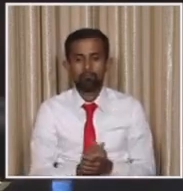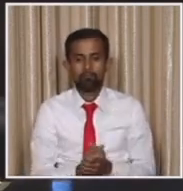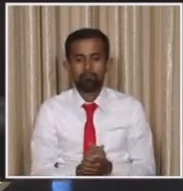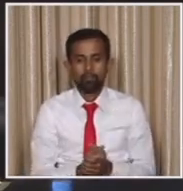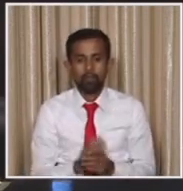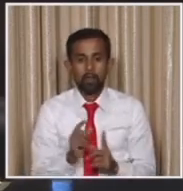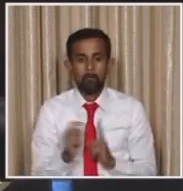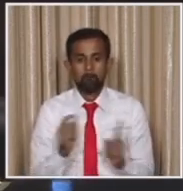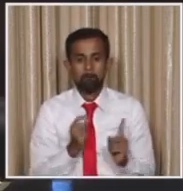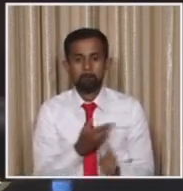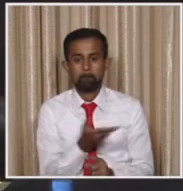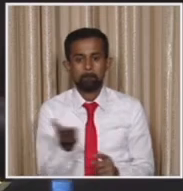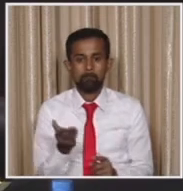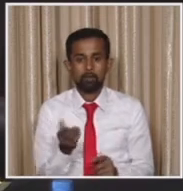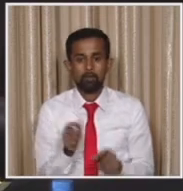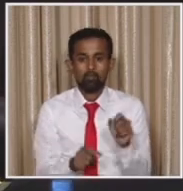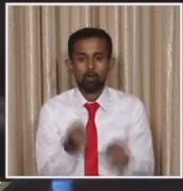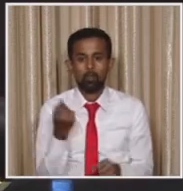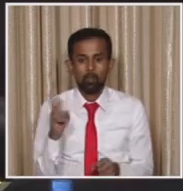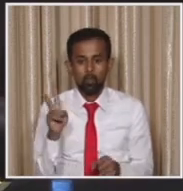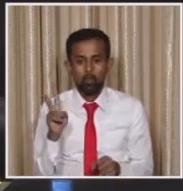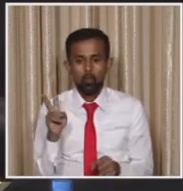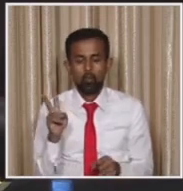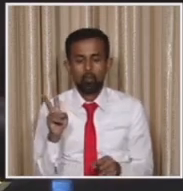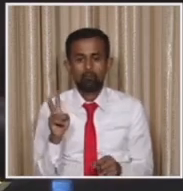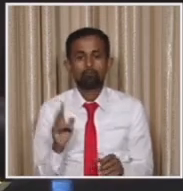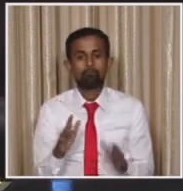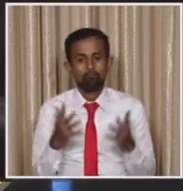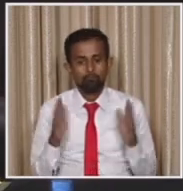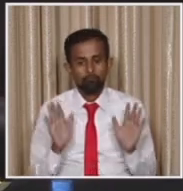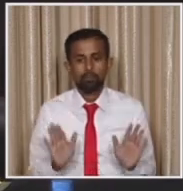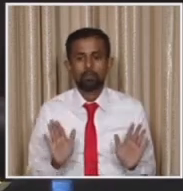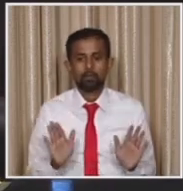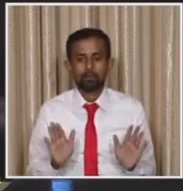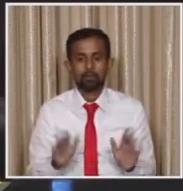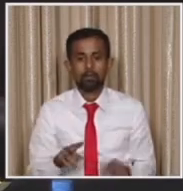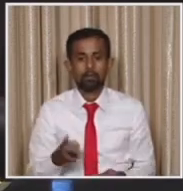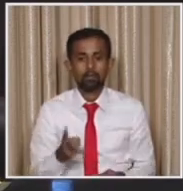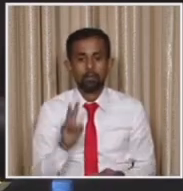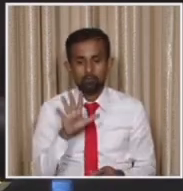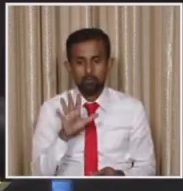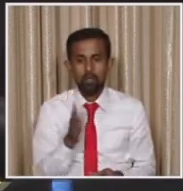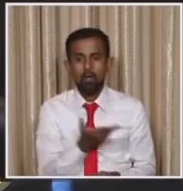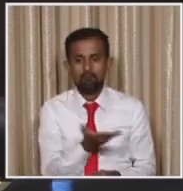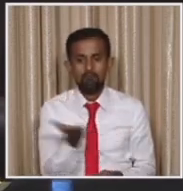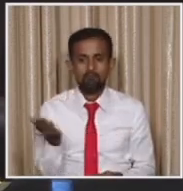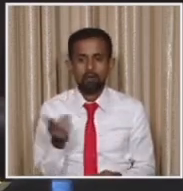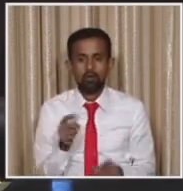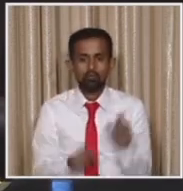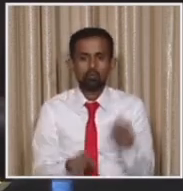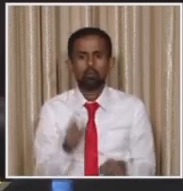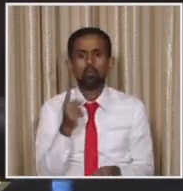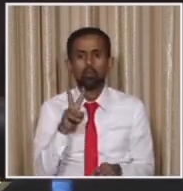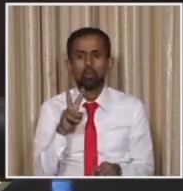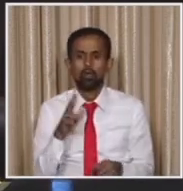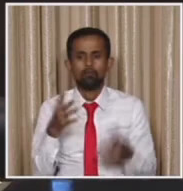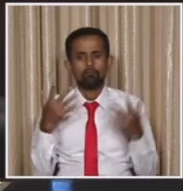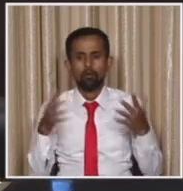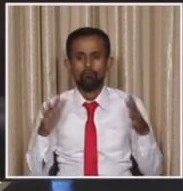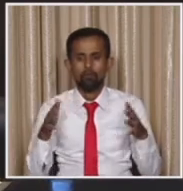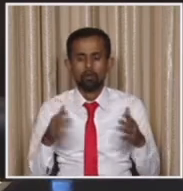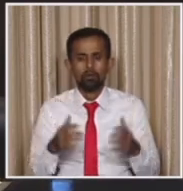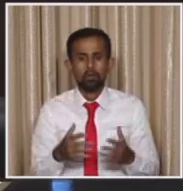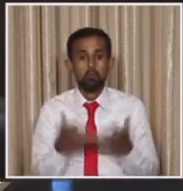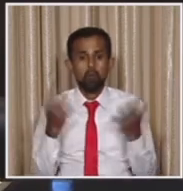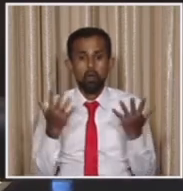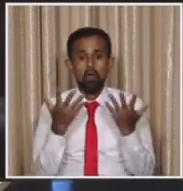මේ පාර්ලිමේන්තුවෙන් 12 දෙනයි විතරයි කියලා මේක කරලා තියෙන්නේ. 225ක් ඉන්නවා, 12 කරලා තියෙනවා. ඒතර තව